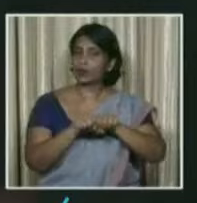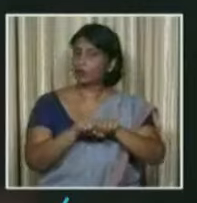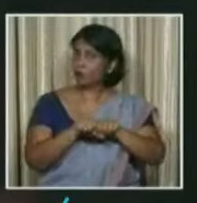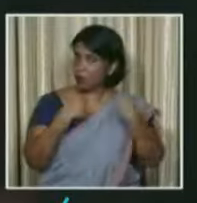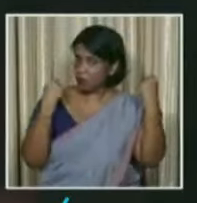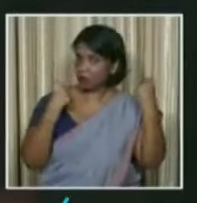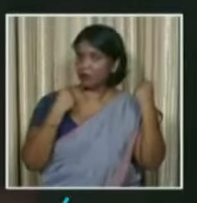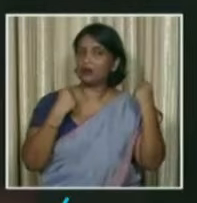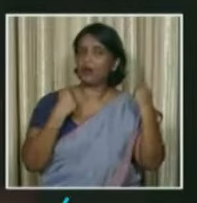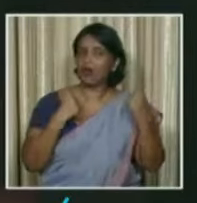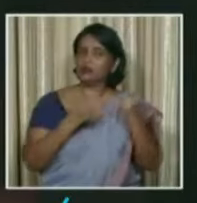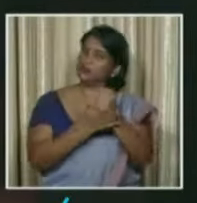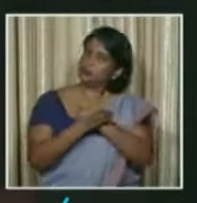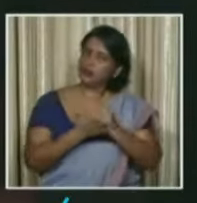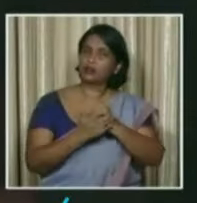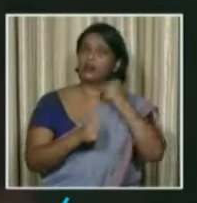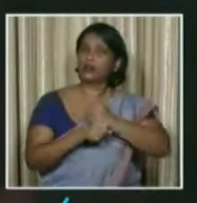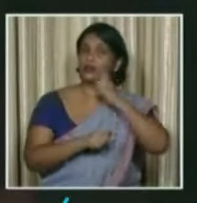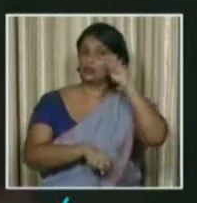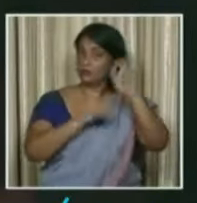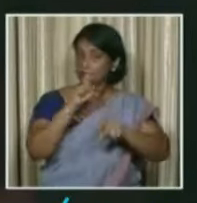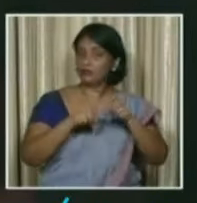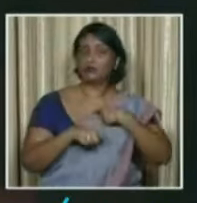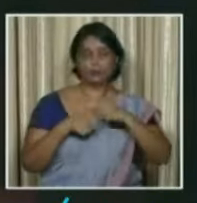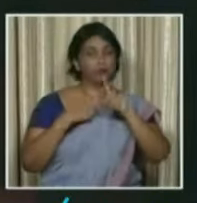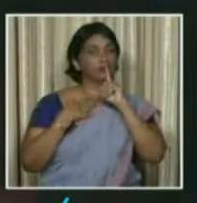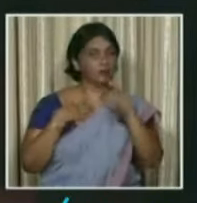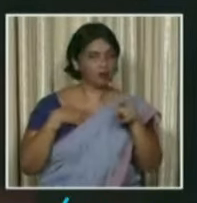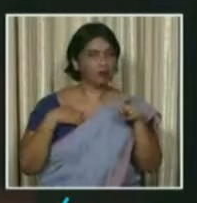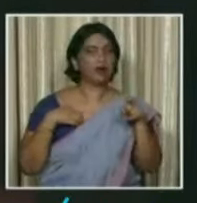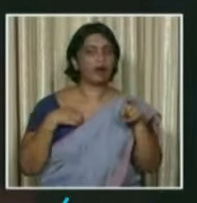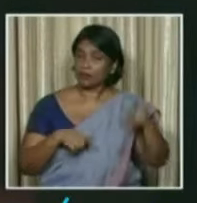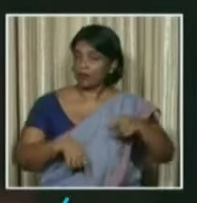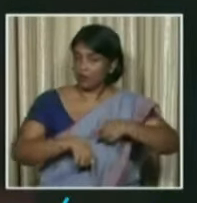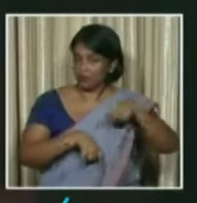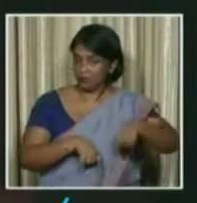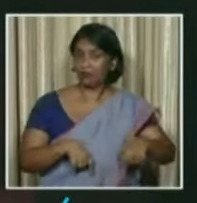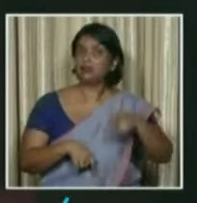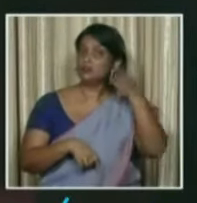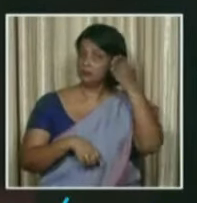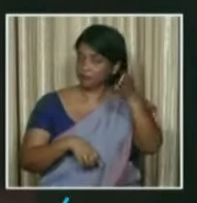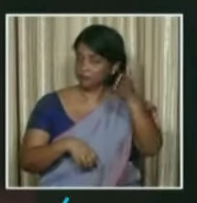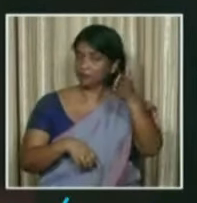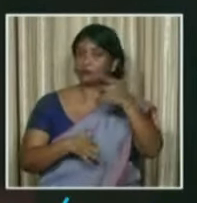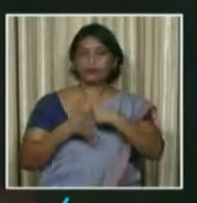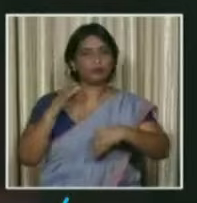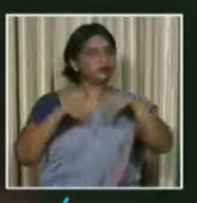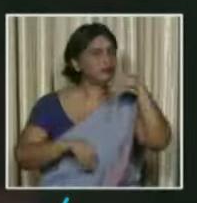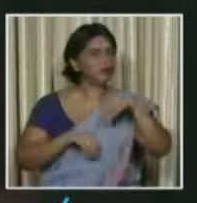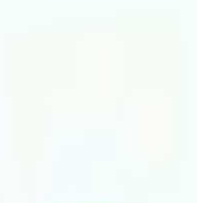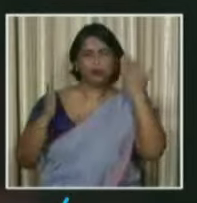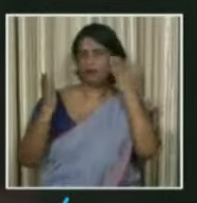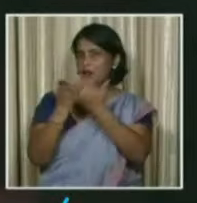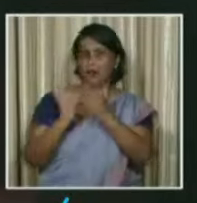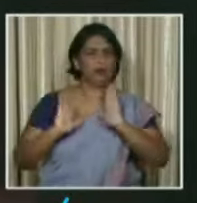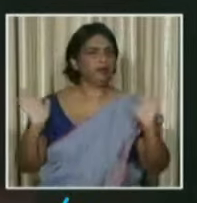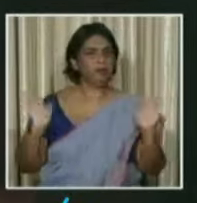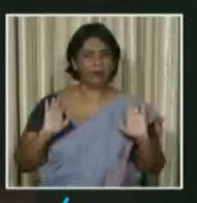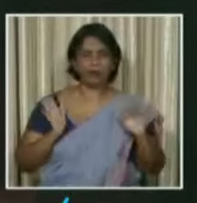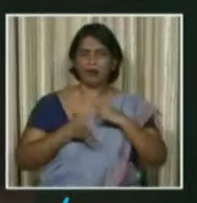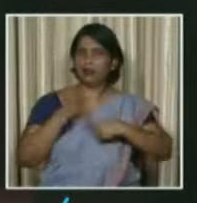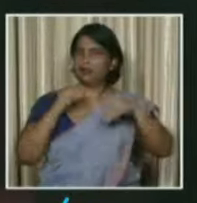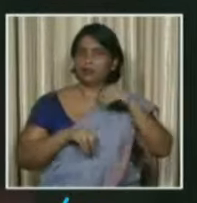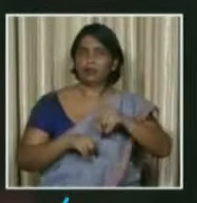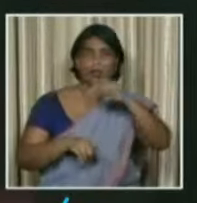කරන සියලුම රාජ්‍ය නිලධාරීන් මම කියන්න කැමතියි, කරුණා කරලා ඔබ දේශපාලන දිහා බලන්න එපා.